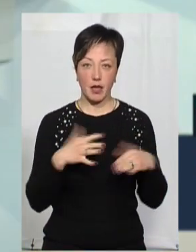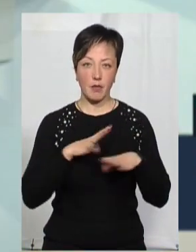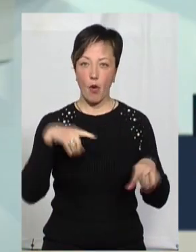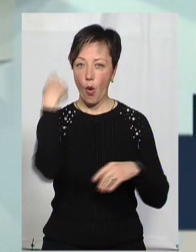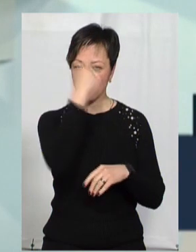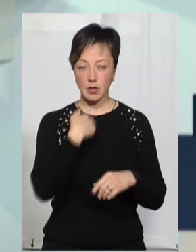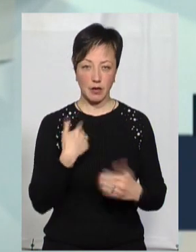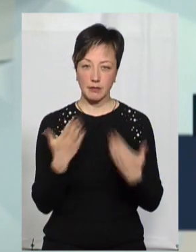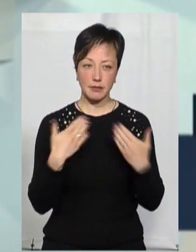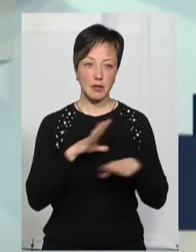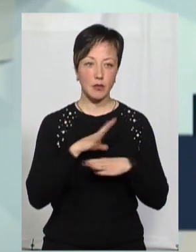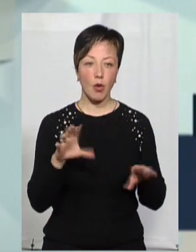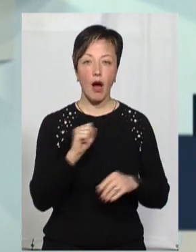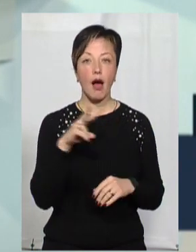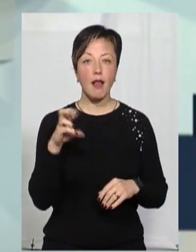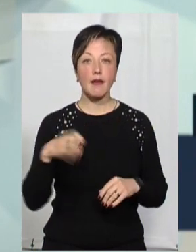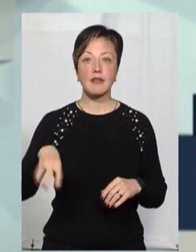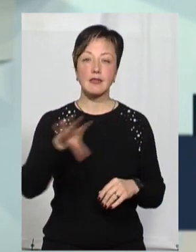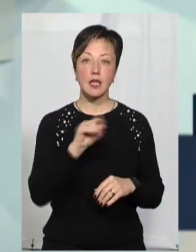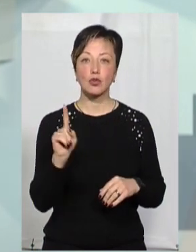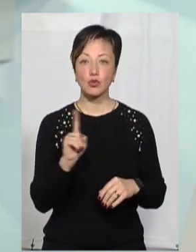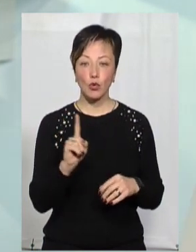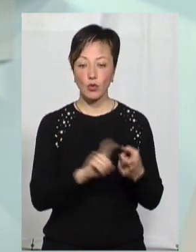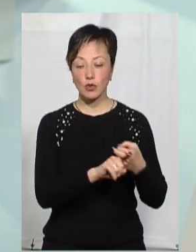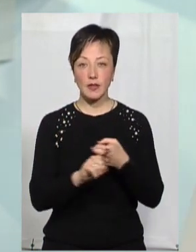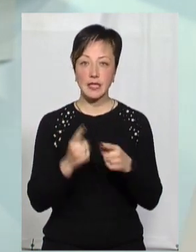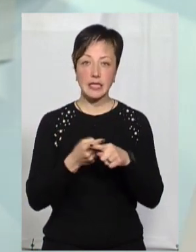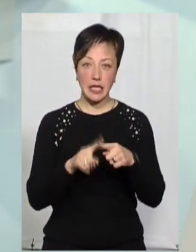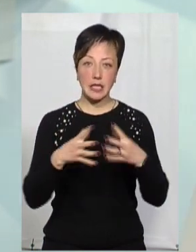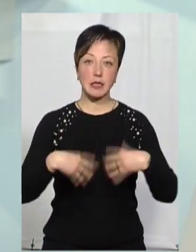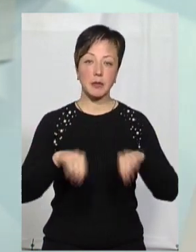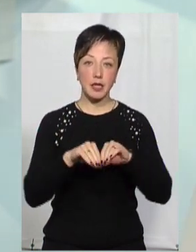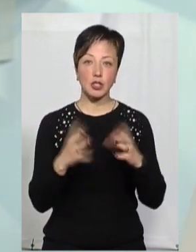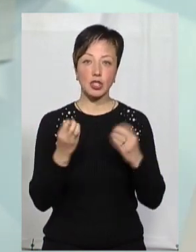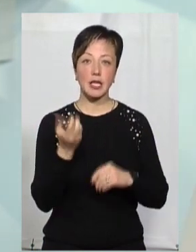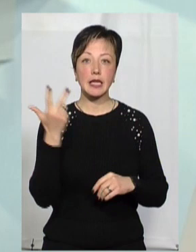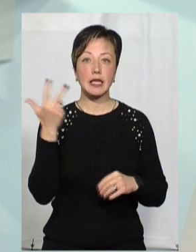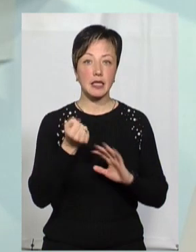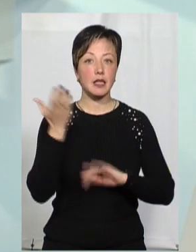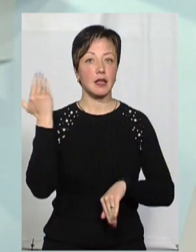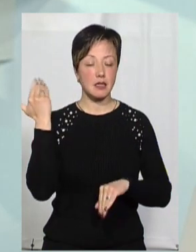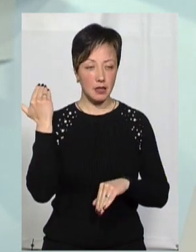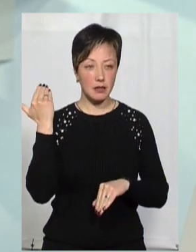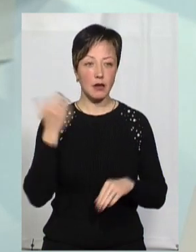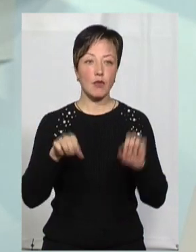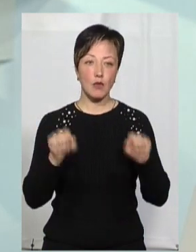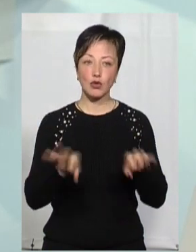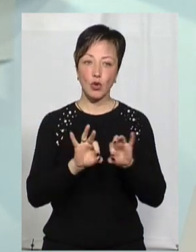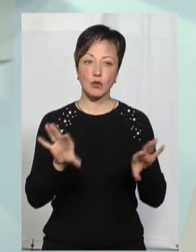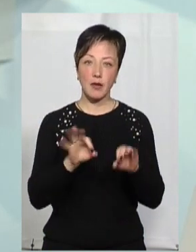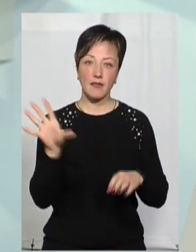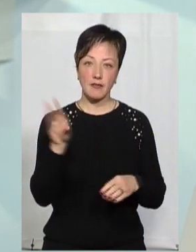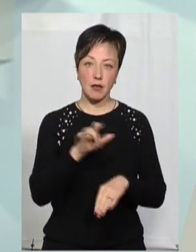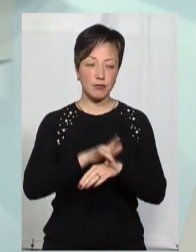спілкувалася. Особисто не спілкувалася. Однак все те, що стосувалося цієї сім'ї, і ще 3 неділі тому назад, можу розказати